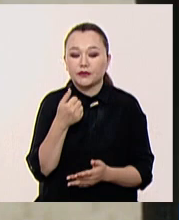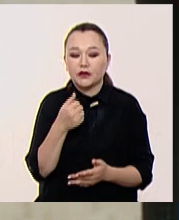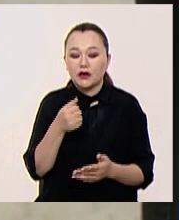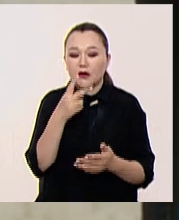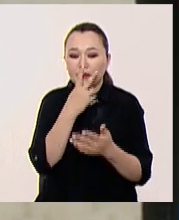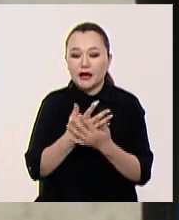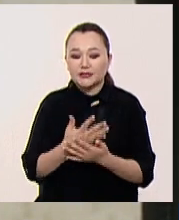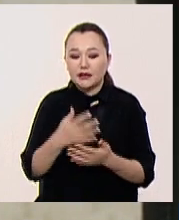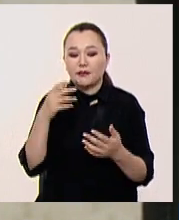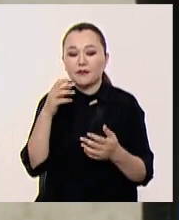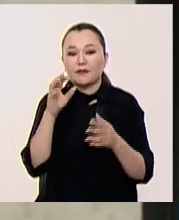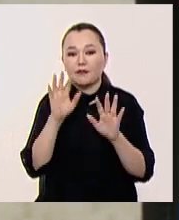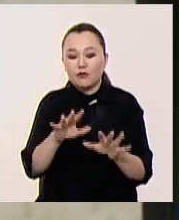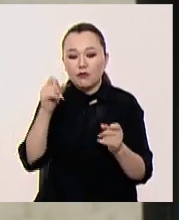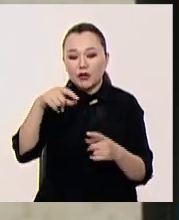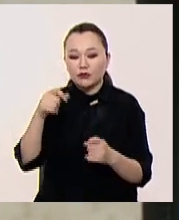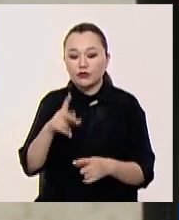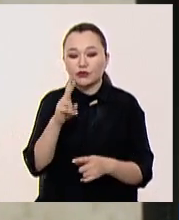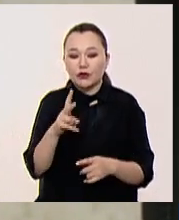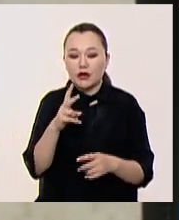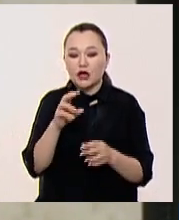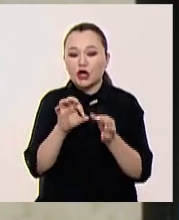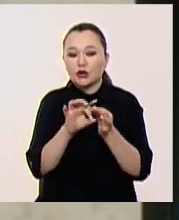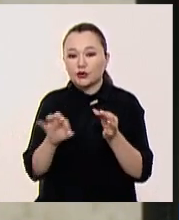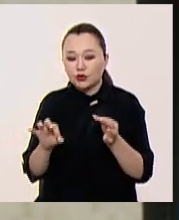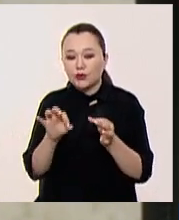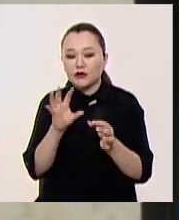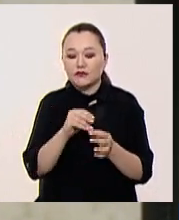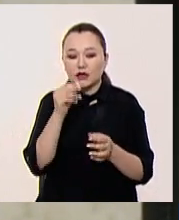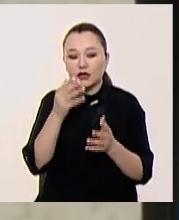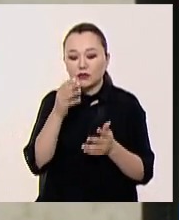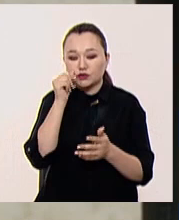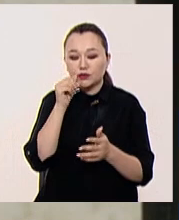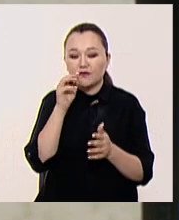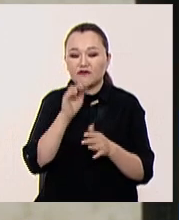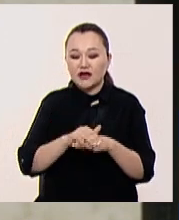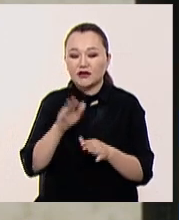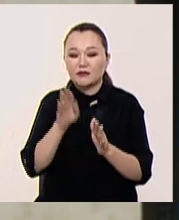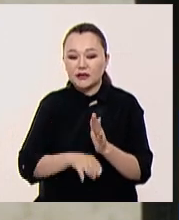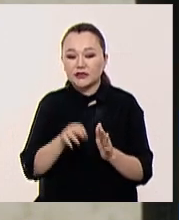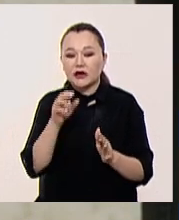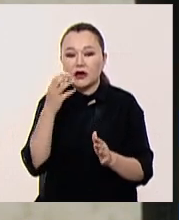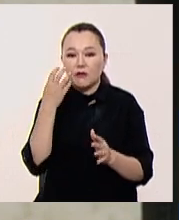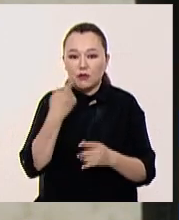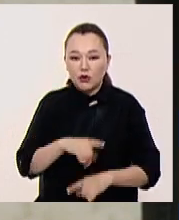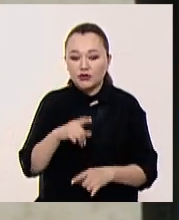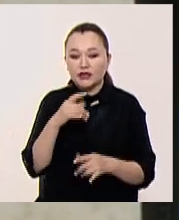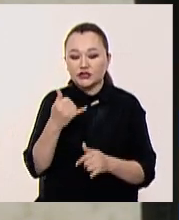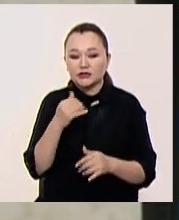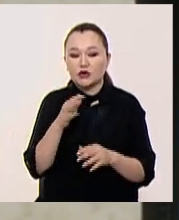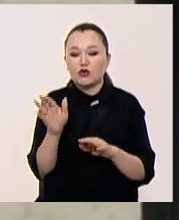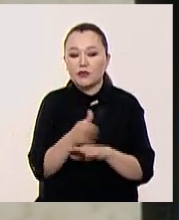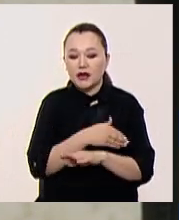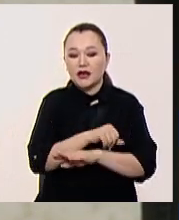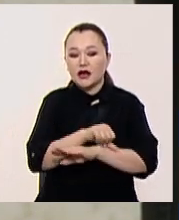по показаниям подходили только пациентки с непроходимыми трубами или с мужским фактором бесплодия, то в этом году снято ограничение